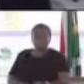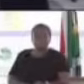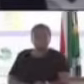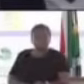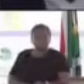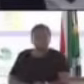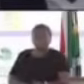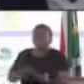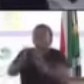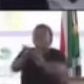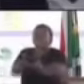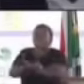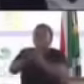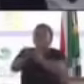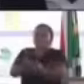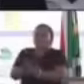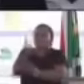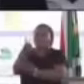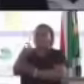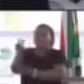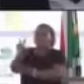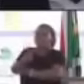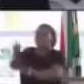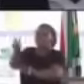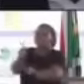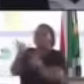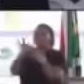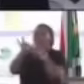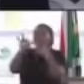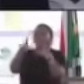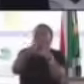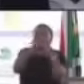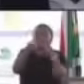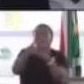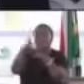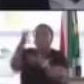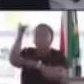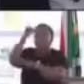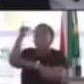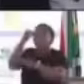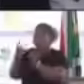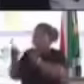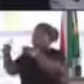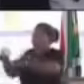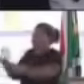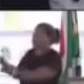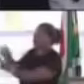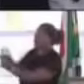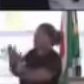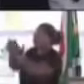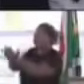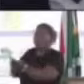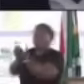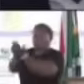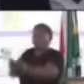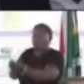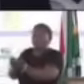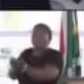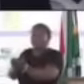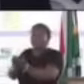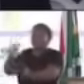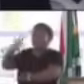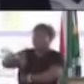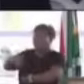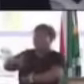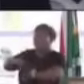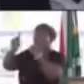iyikebhe zokuvakasha lapha phakathi abantu bazosuka le emathekwini bezogibela iyikebhe zethu lapha. Nathi sibe nazo